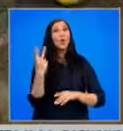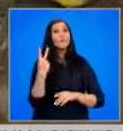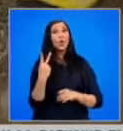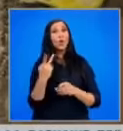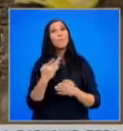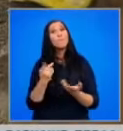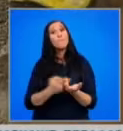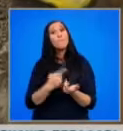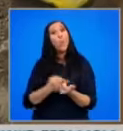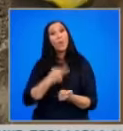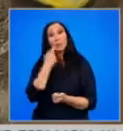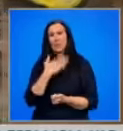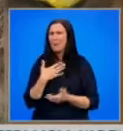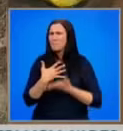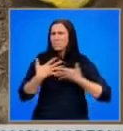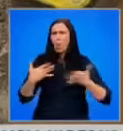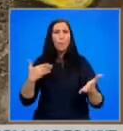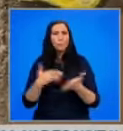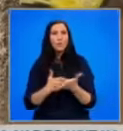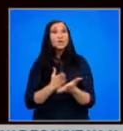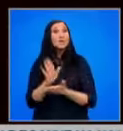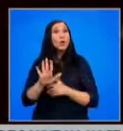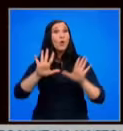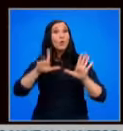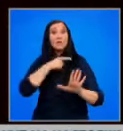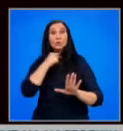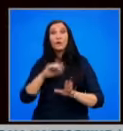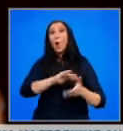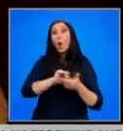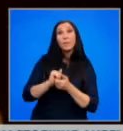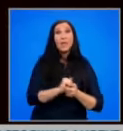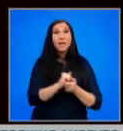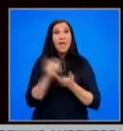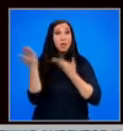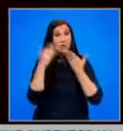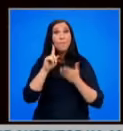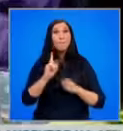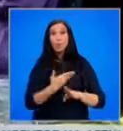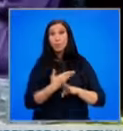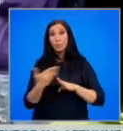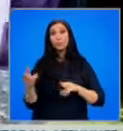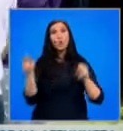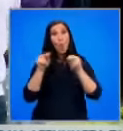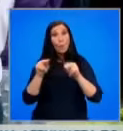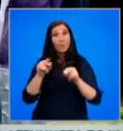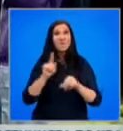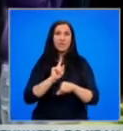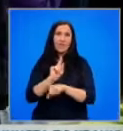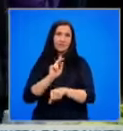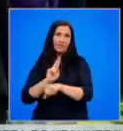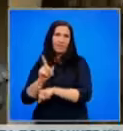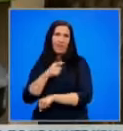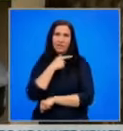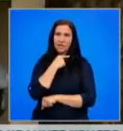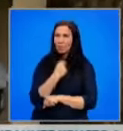поредна година и има много противници. Чрез него десетокласниците от Обединените училища могат да продължат образованието си в 11-ти и